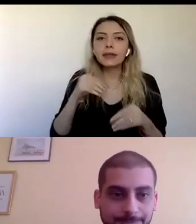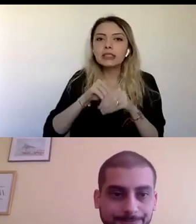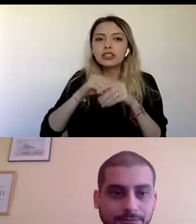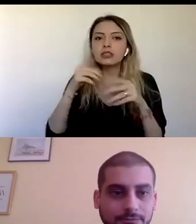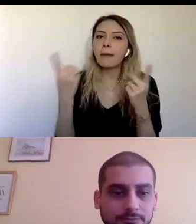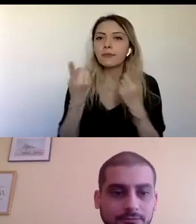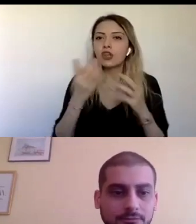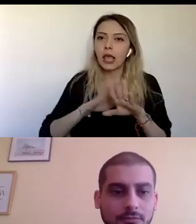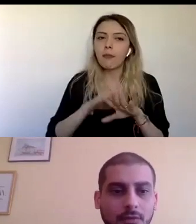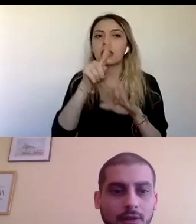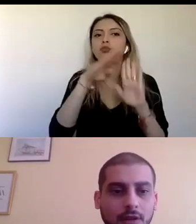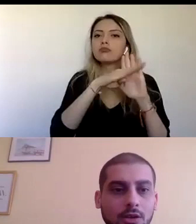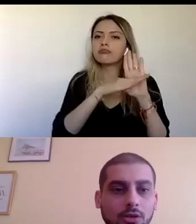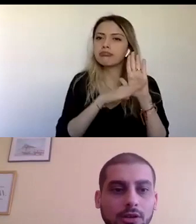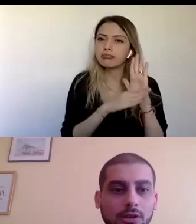mevcut.